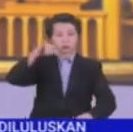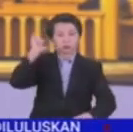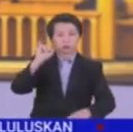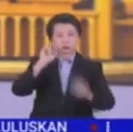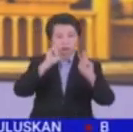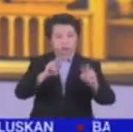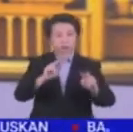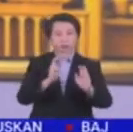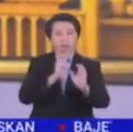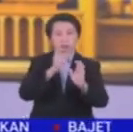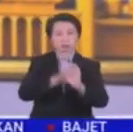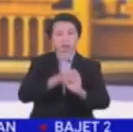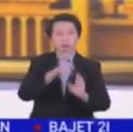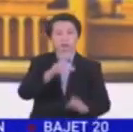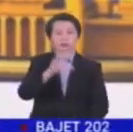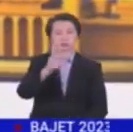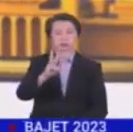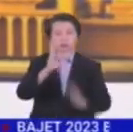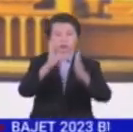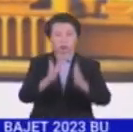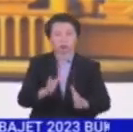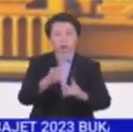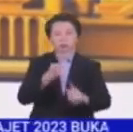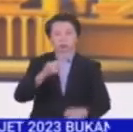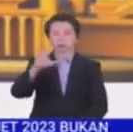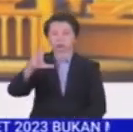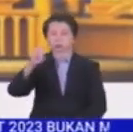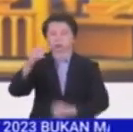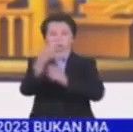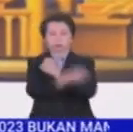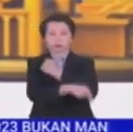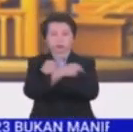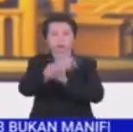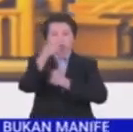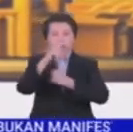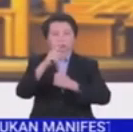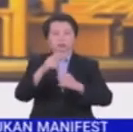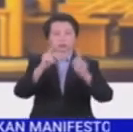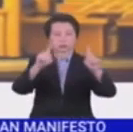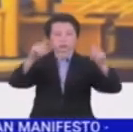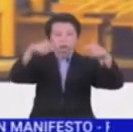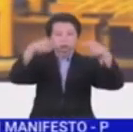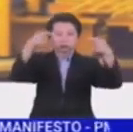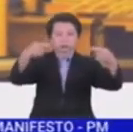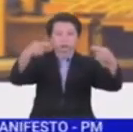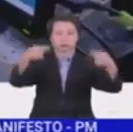menyaksikan penyertaan 36 peserta dari 30 negara untuk peringkat